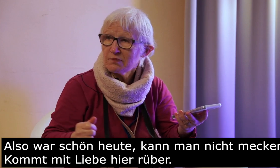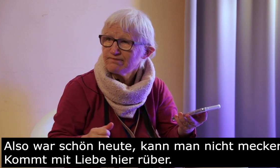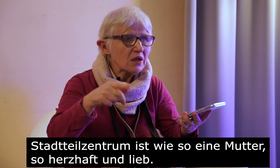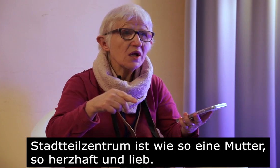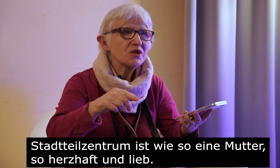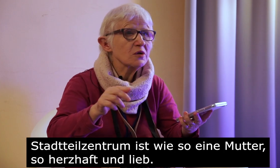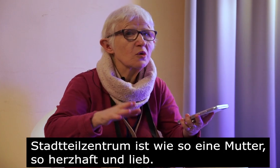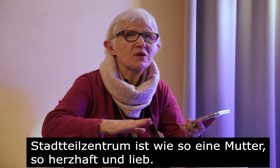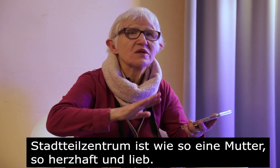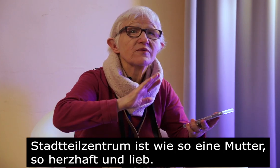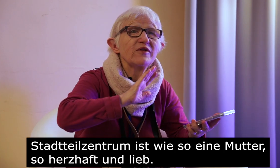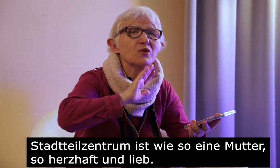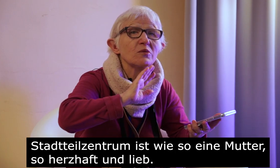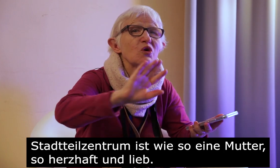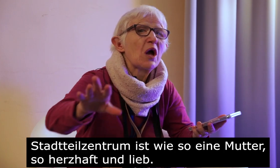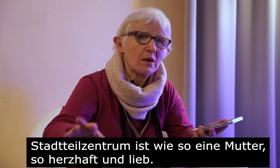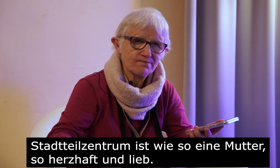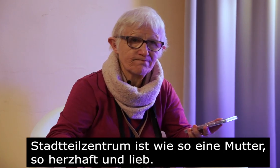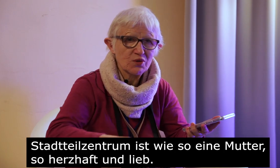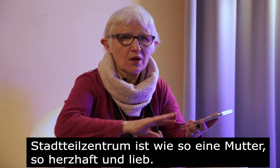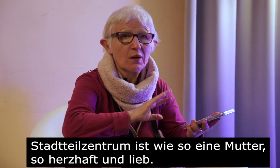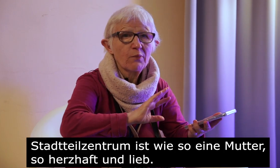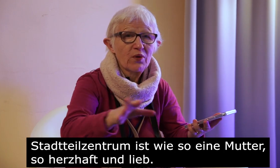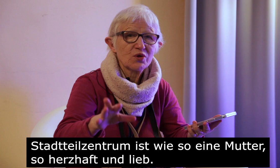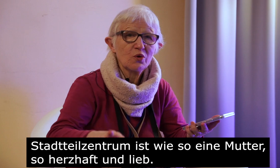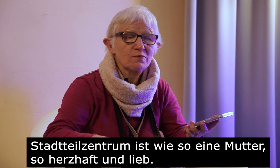hier rüber! Das Stadtteilzentrum ist wie so eine Mutter!